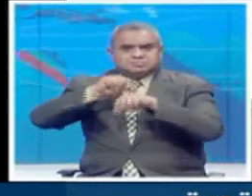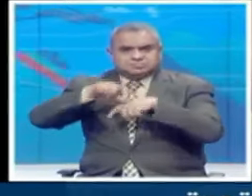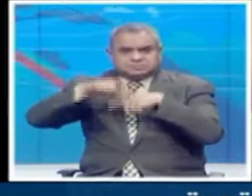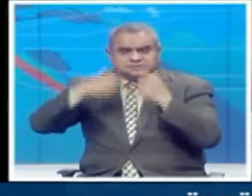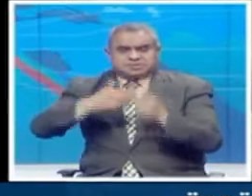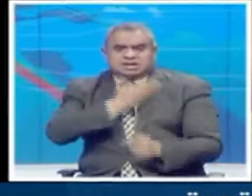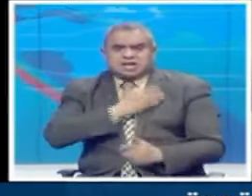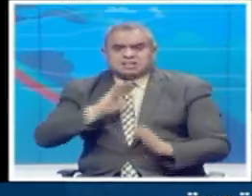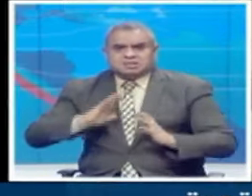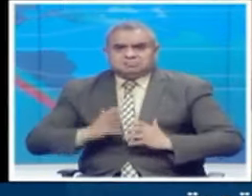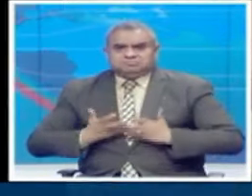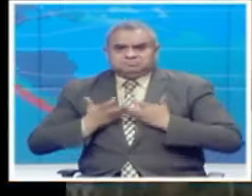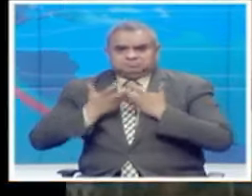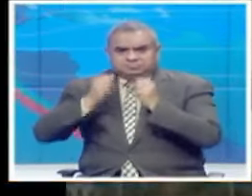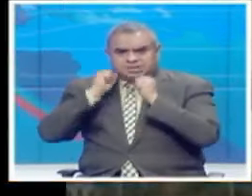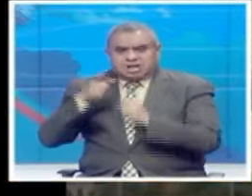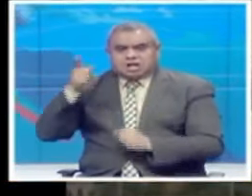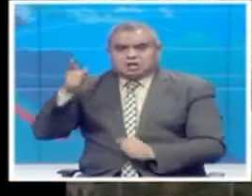غزة.